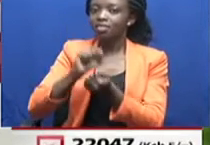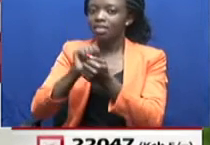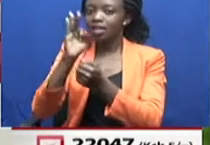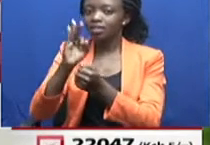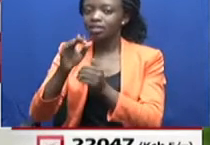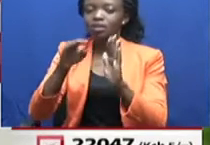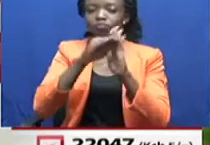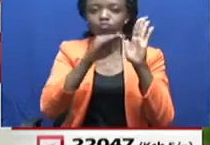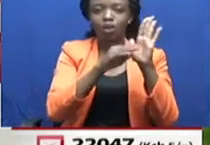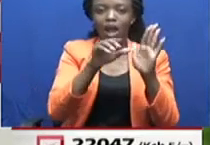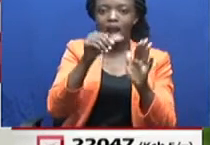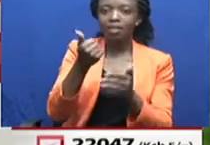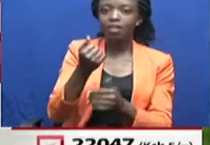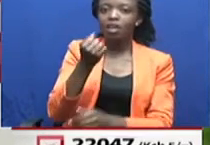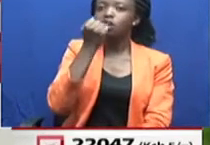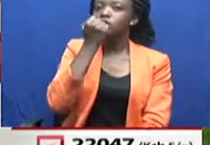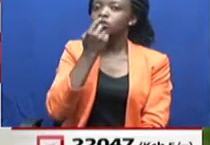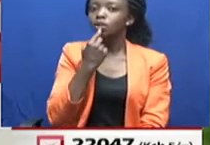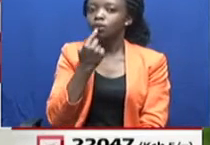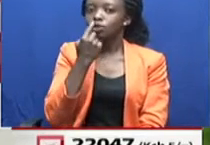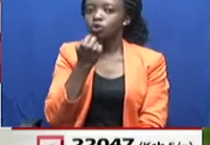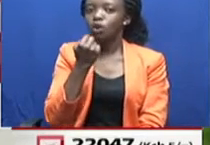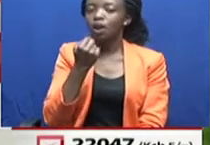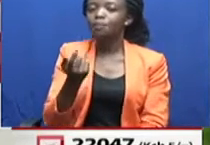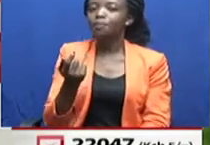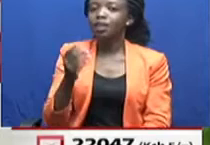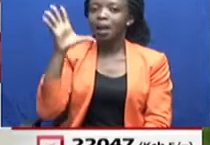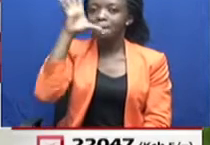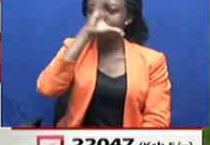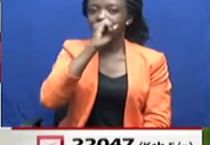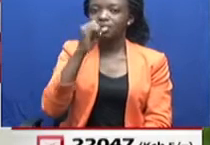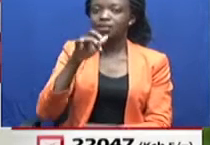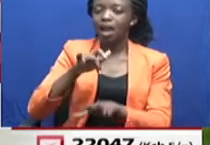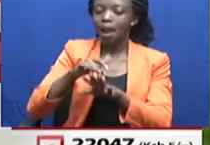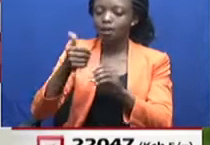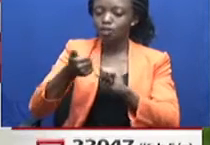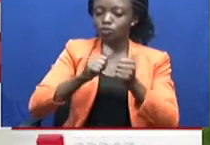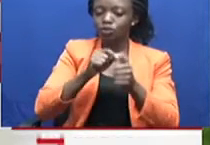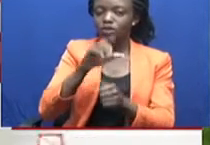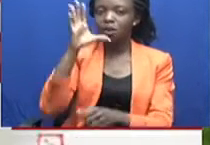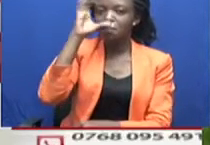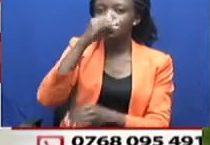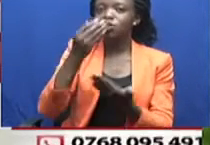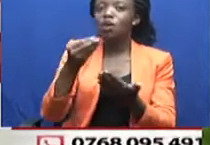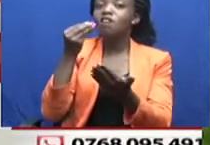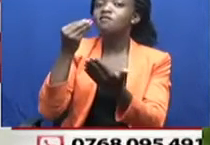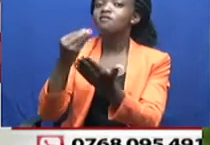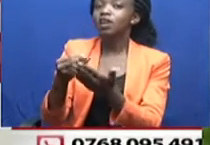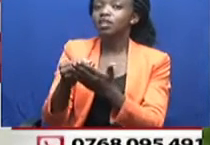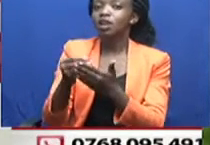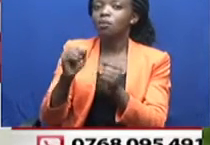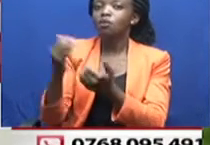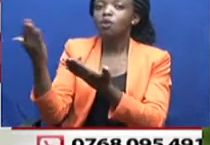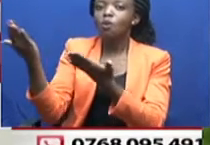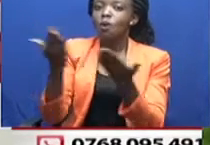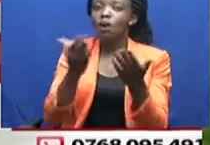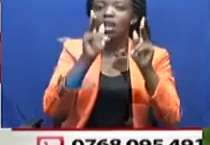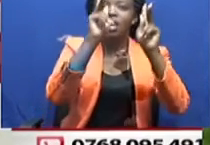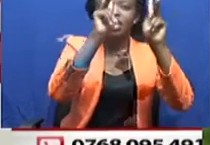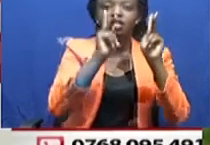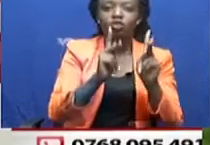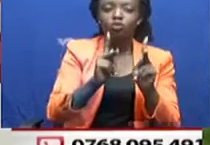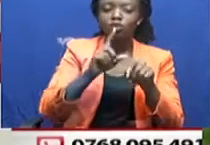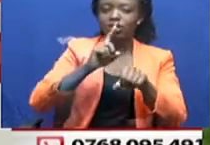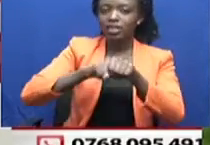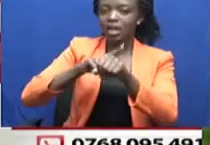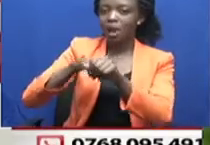ratiba zingine, Soli Sugar waliokosa kuhudhuria mechi mbili za awali kutokana na ukosefu wa fedha itaialika Kisumu All Stars kuanzia saa